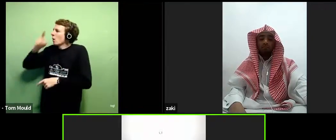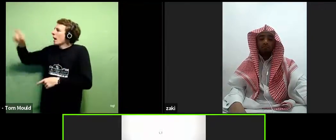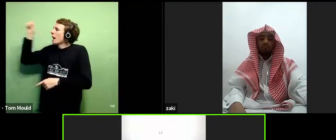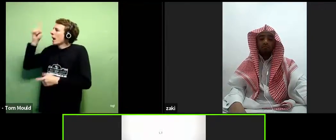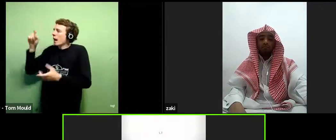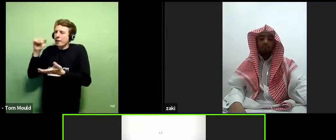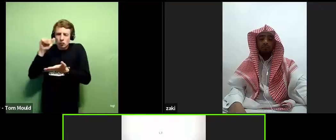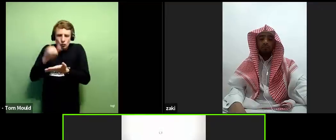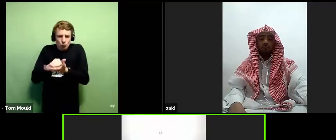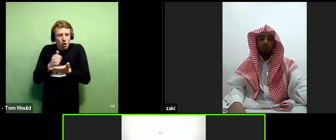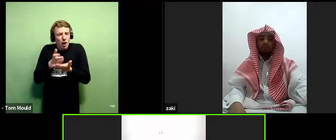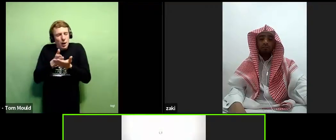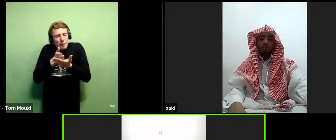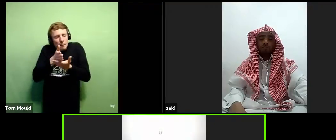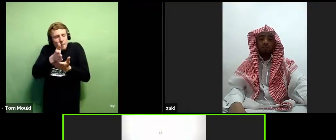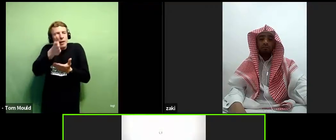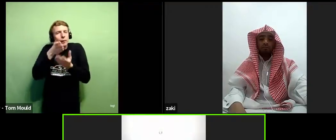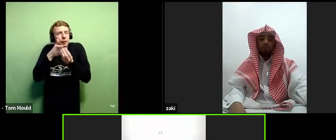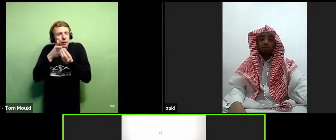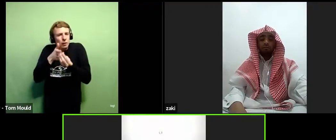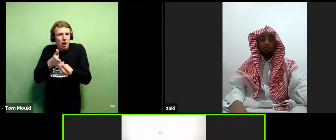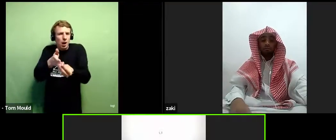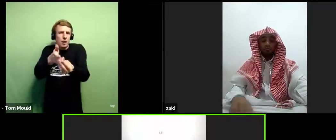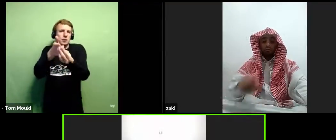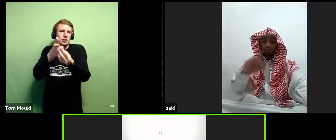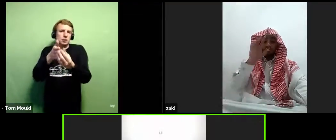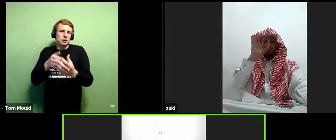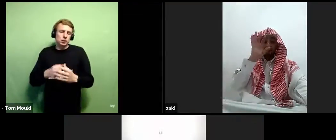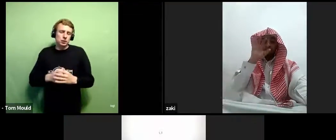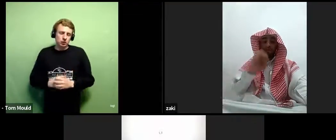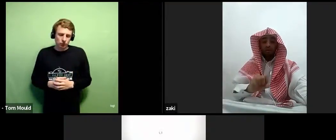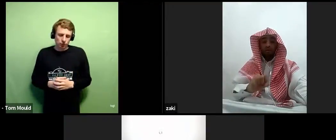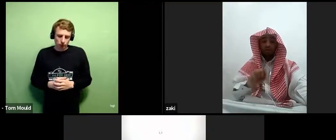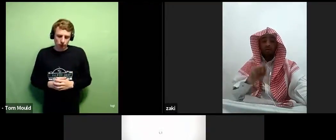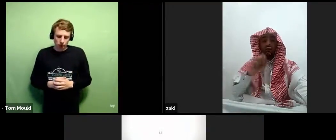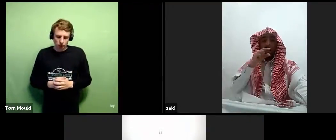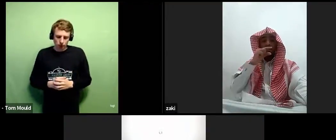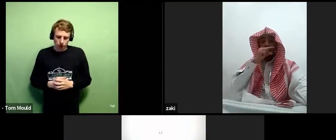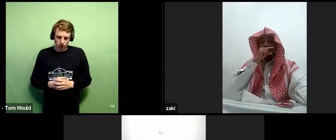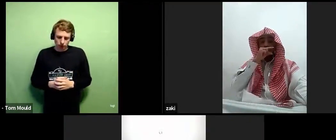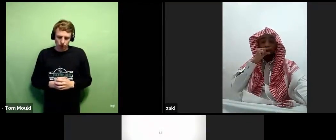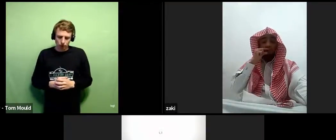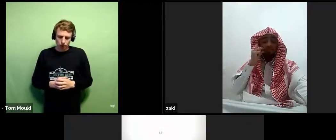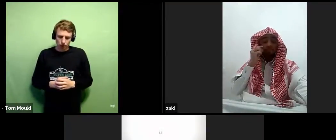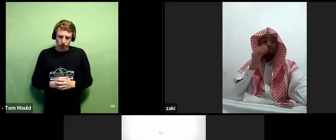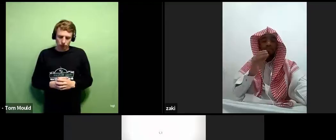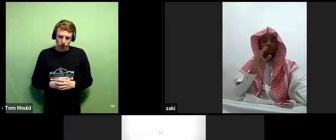أحل لكم ليلة الصيام الرفث إلى